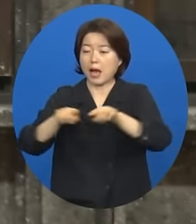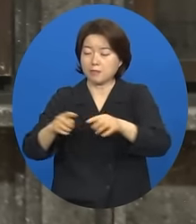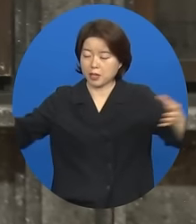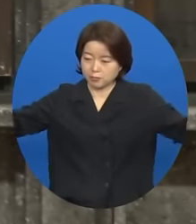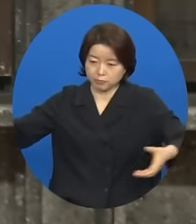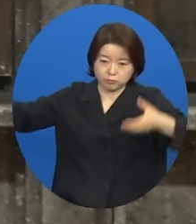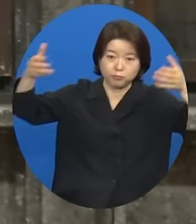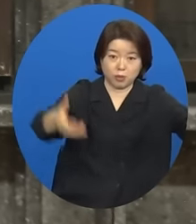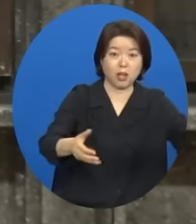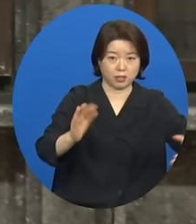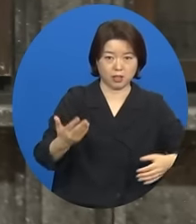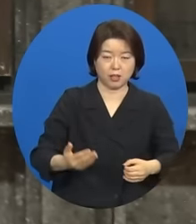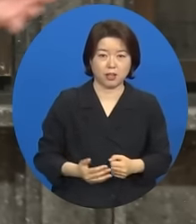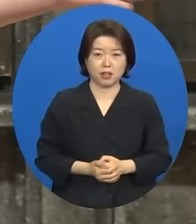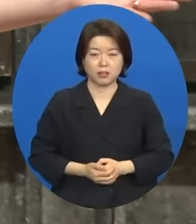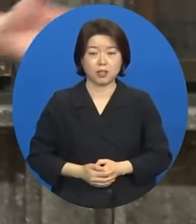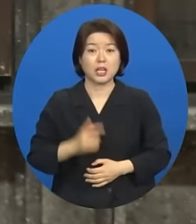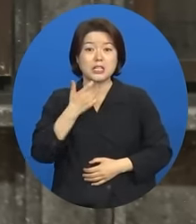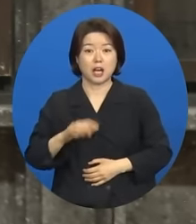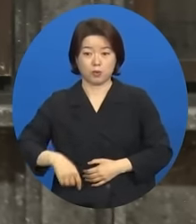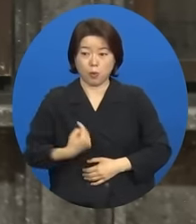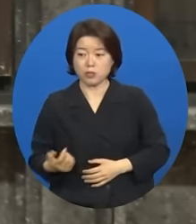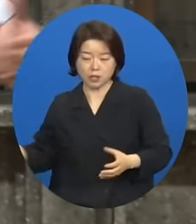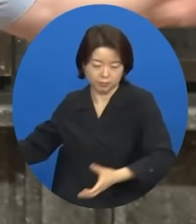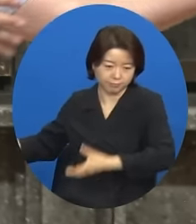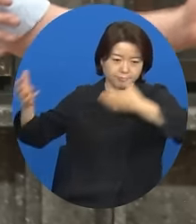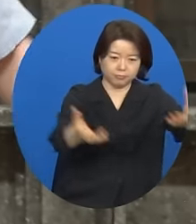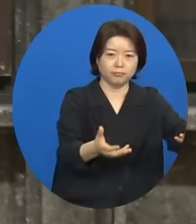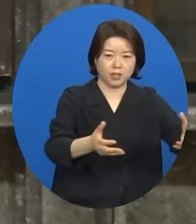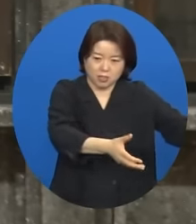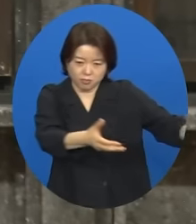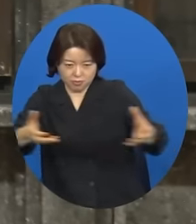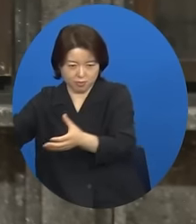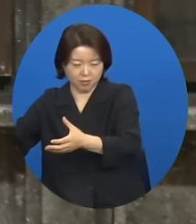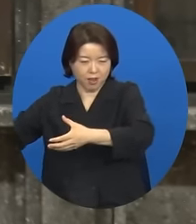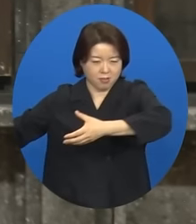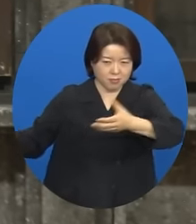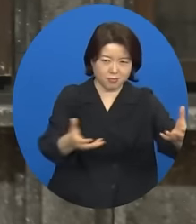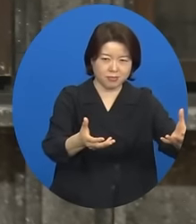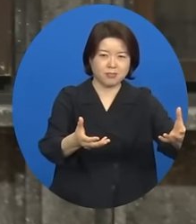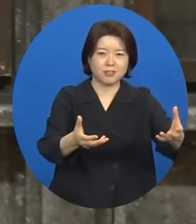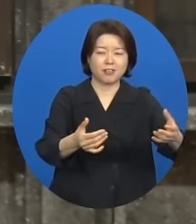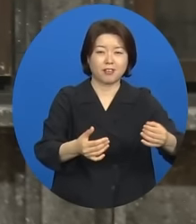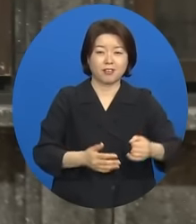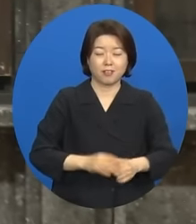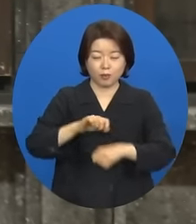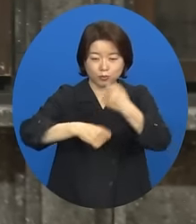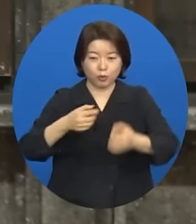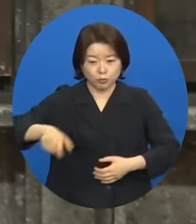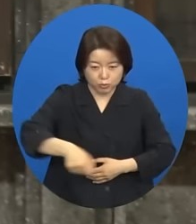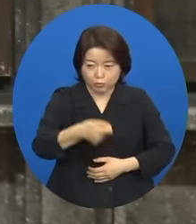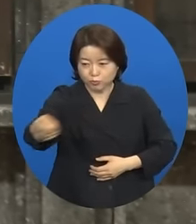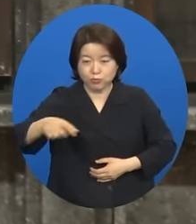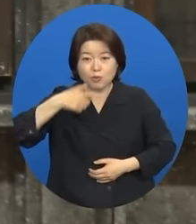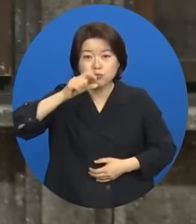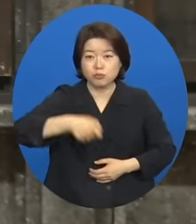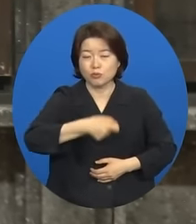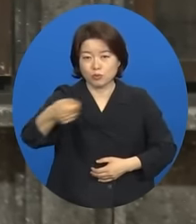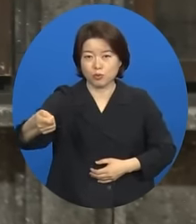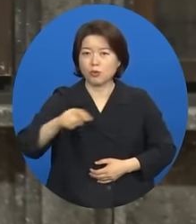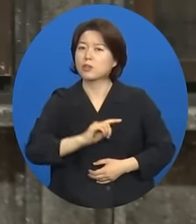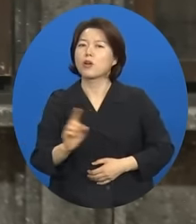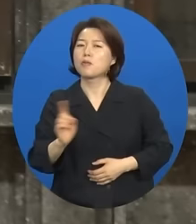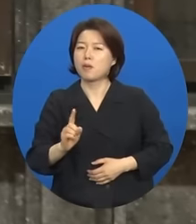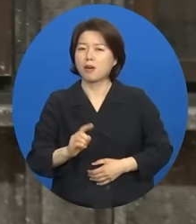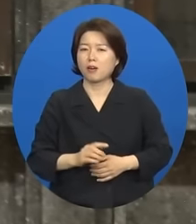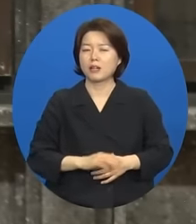보시면 이렇게 돼 있어요. 야곱은 혼자 옮긴다. 그냥 쓱 열어가지고 그래서 동물도 다 물을 먹이는 장면이 나와요. 그게 뭘 보여주냐면